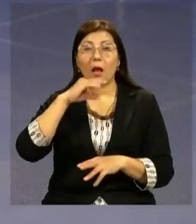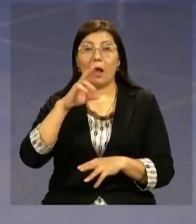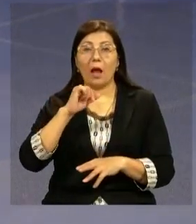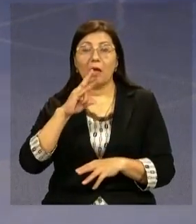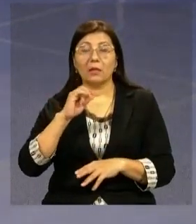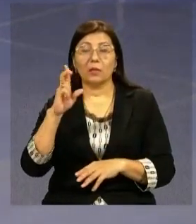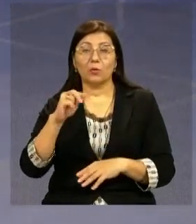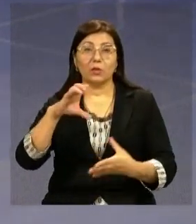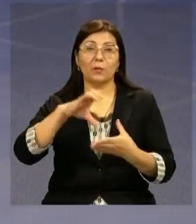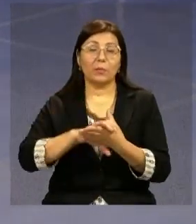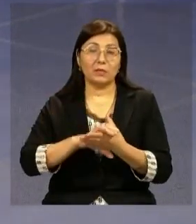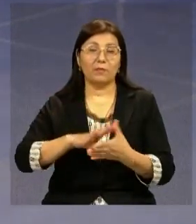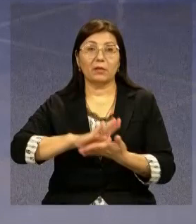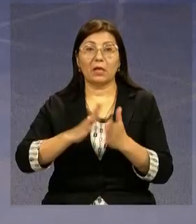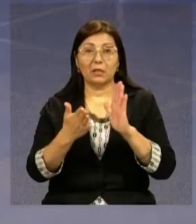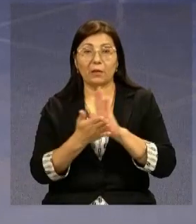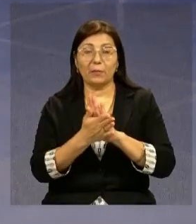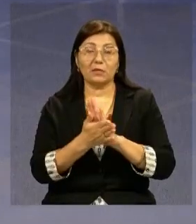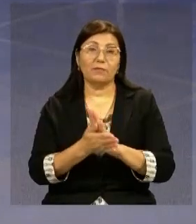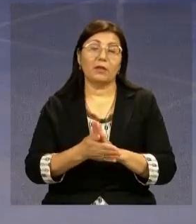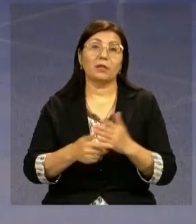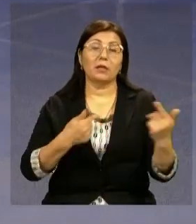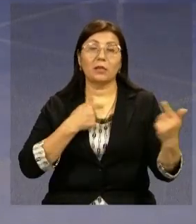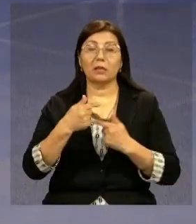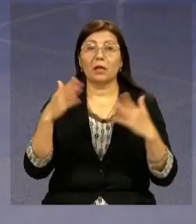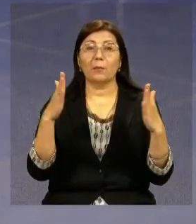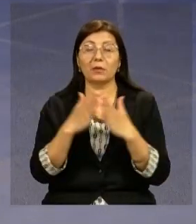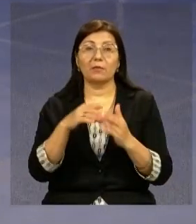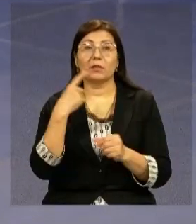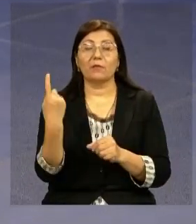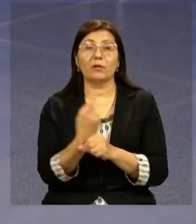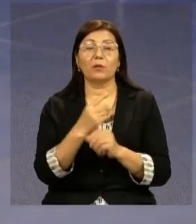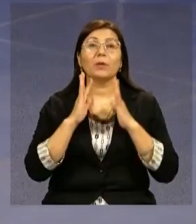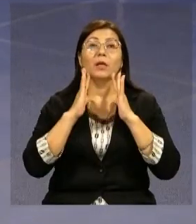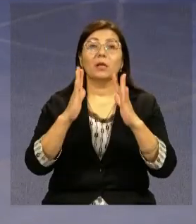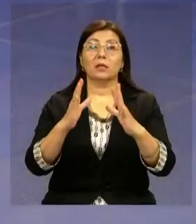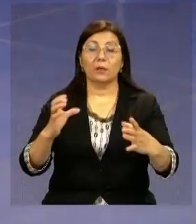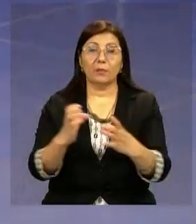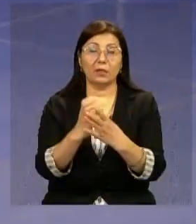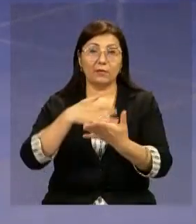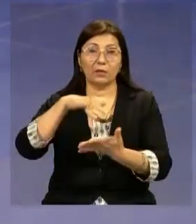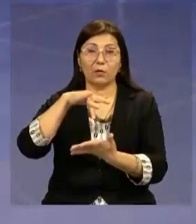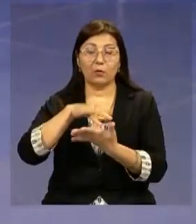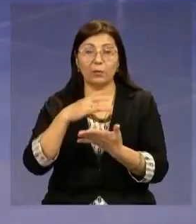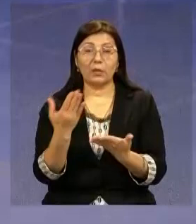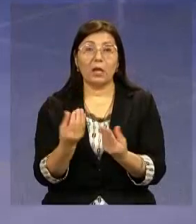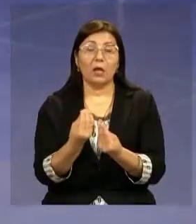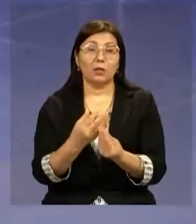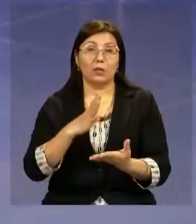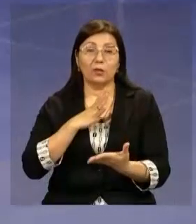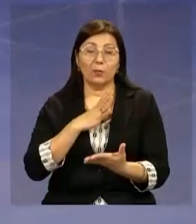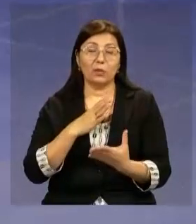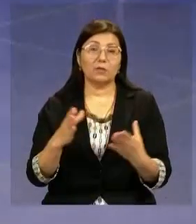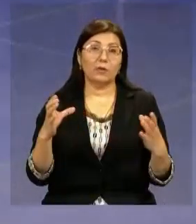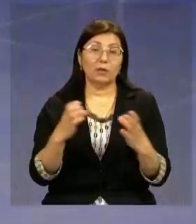Вице-премьер ознакомился с состоянием пострадавшего от паводка частного дома в одном из садоводческих коллективов города. Кроме того, он посетил